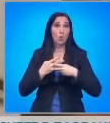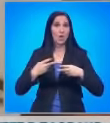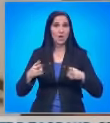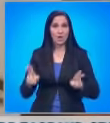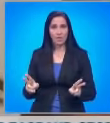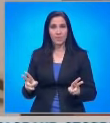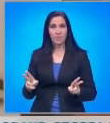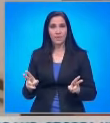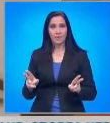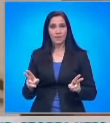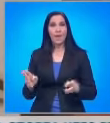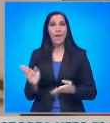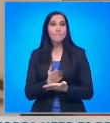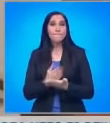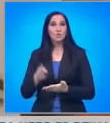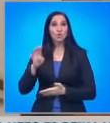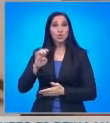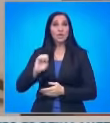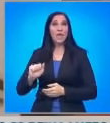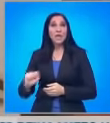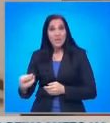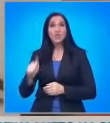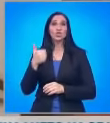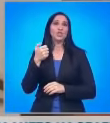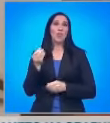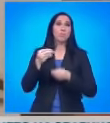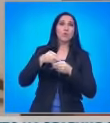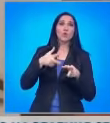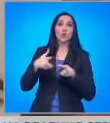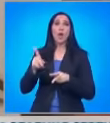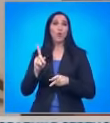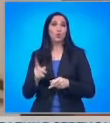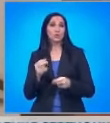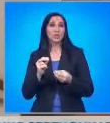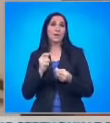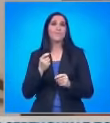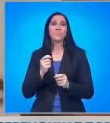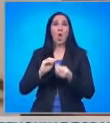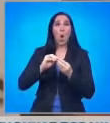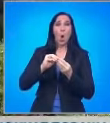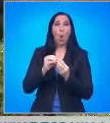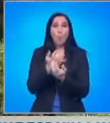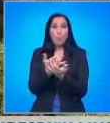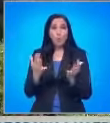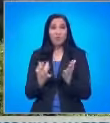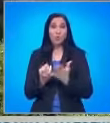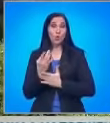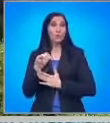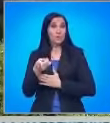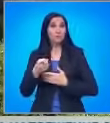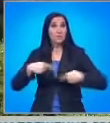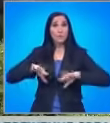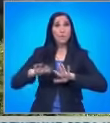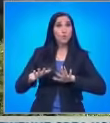между 40 и 60 легла, които ще се оборудват наново. Там стаите са